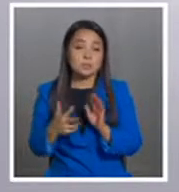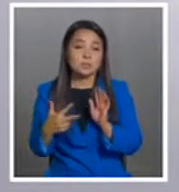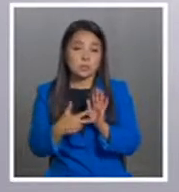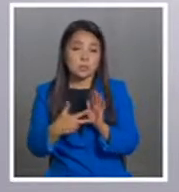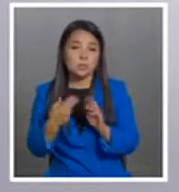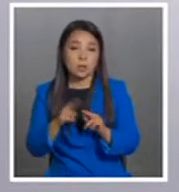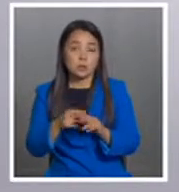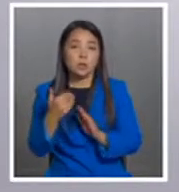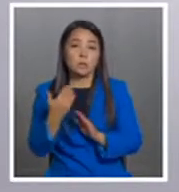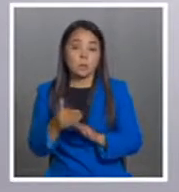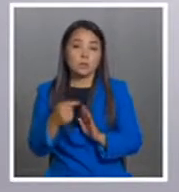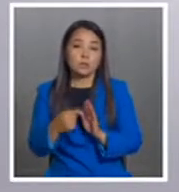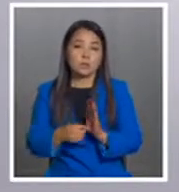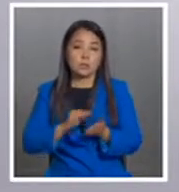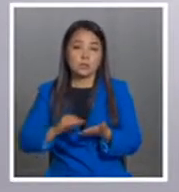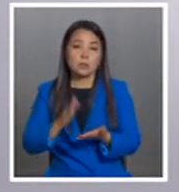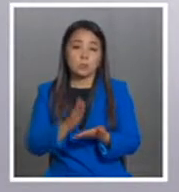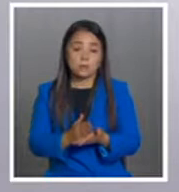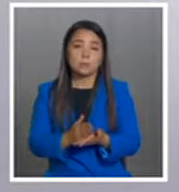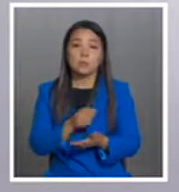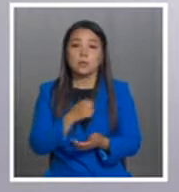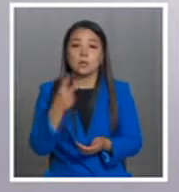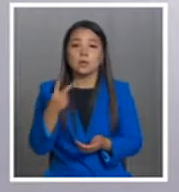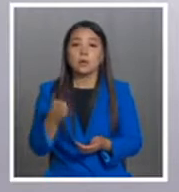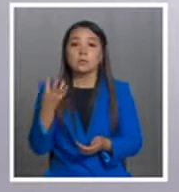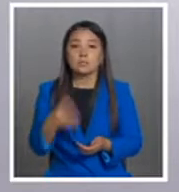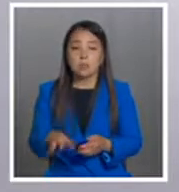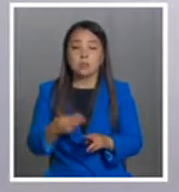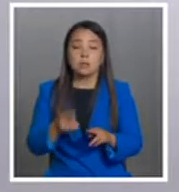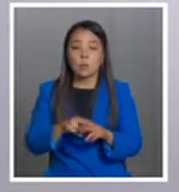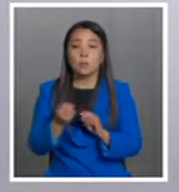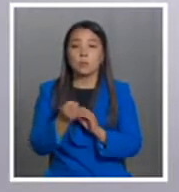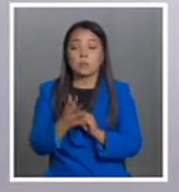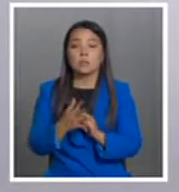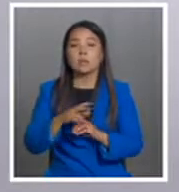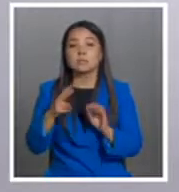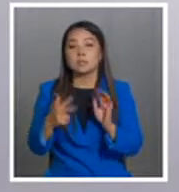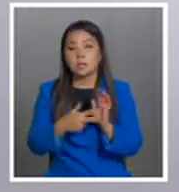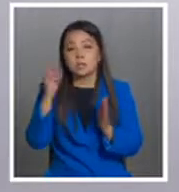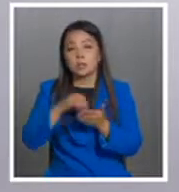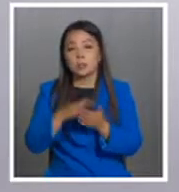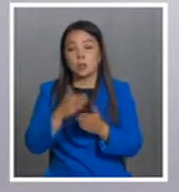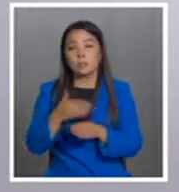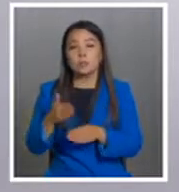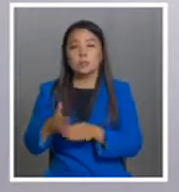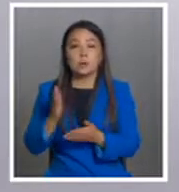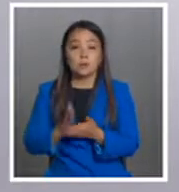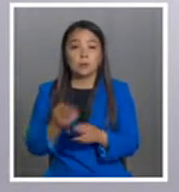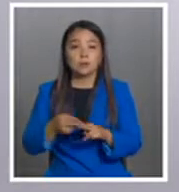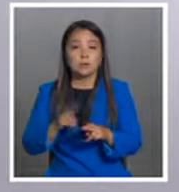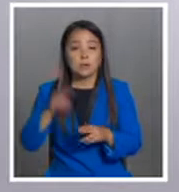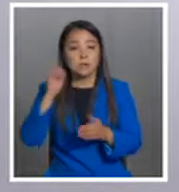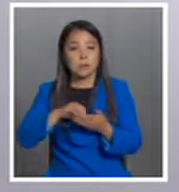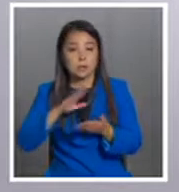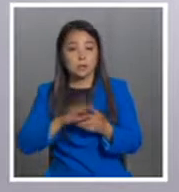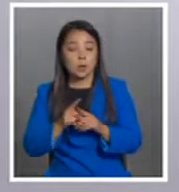бөлшек шығады. Яғни әрі қарай 240-ті 15-тен 8 бөлшегіне бөлу керек. Сонда біз санды